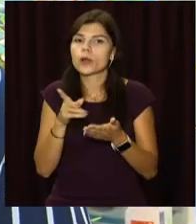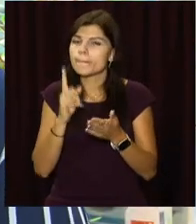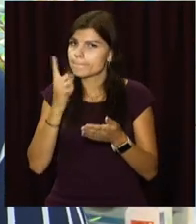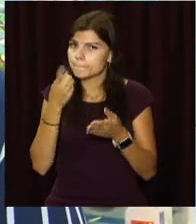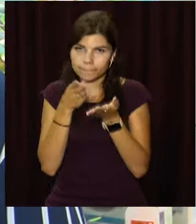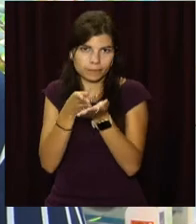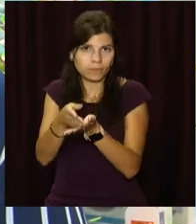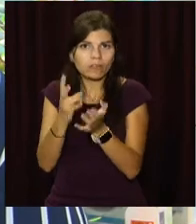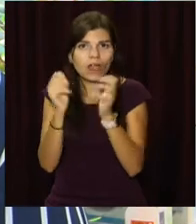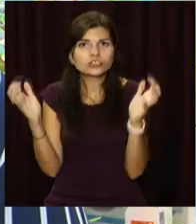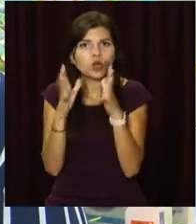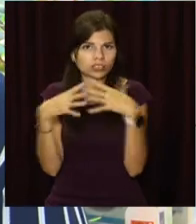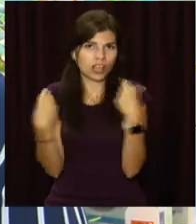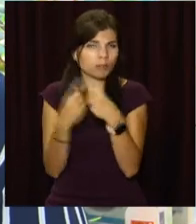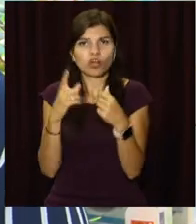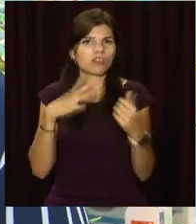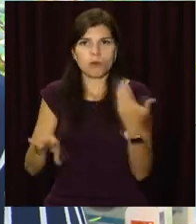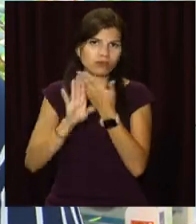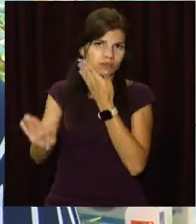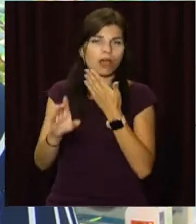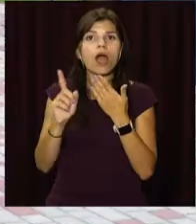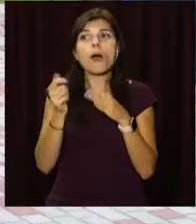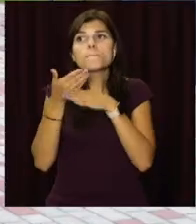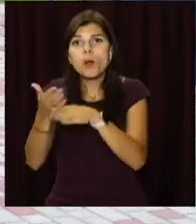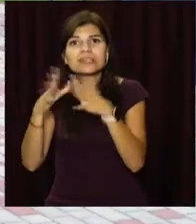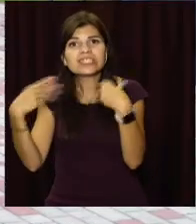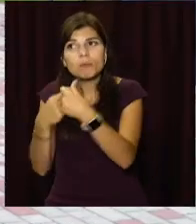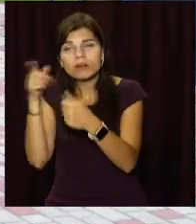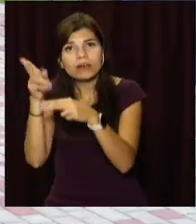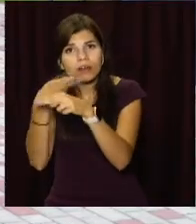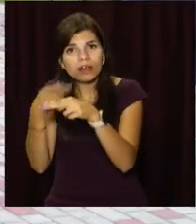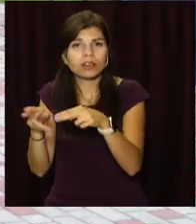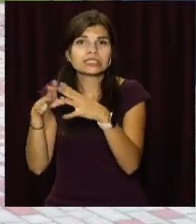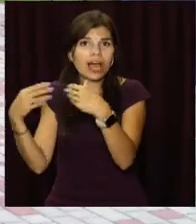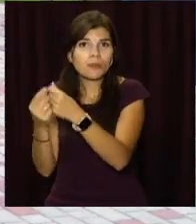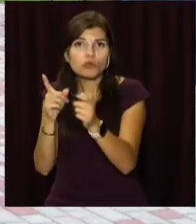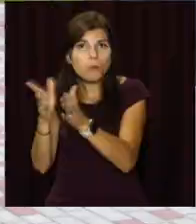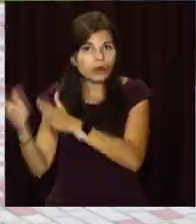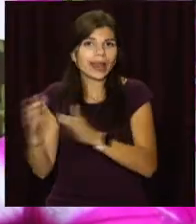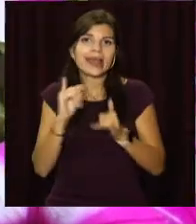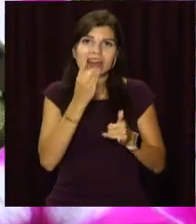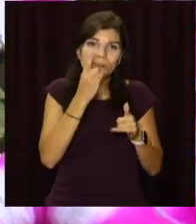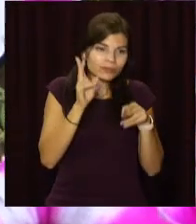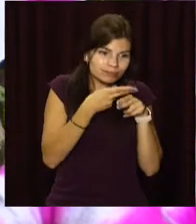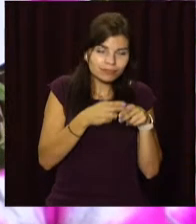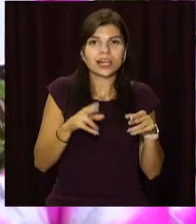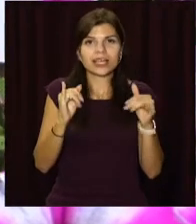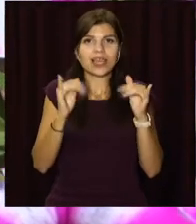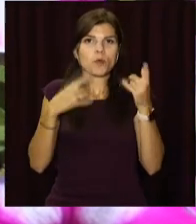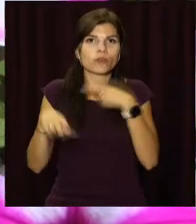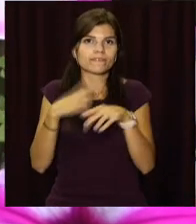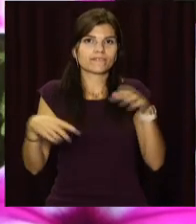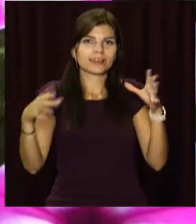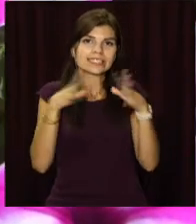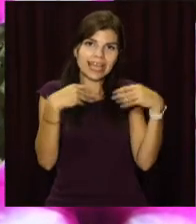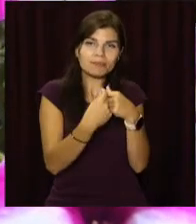первую очередь на сохранение семьи для ребенка через помощь семье. Свій досвід центр «Добре вдома» поширює не лише на Дніпропетровщині,